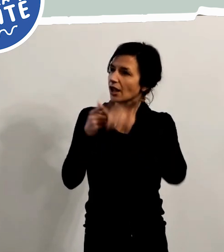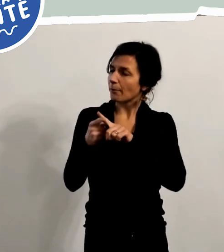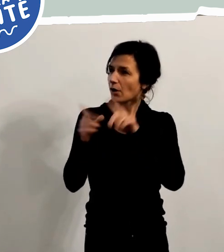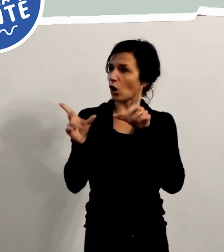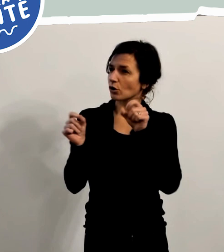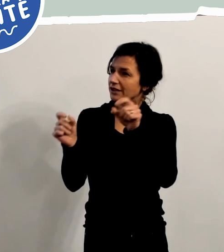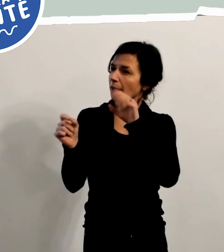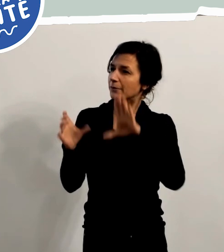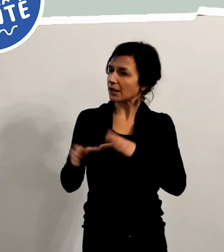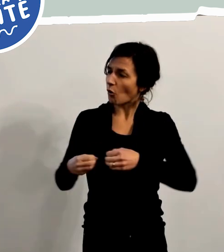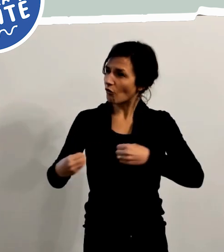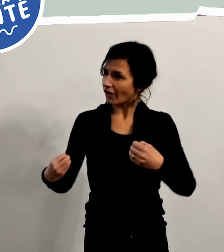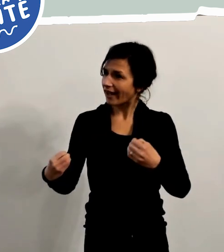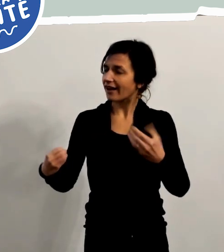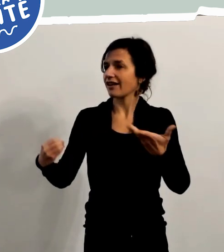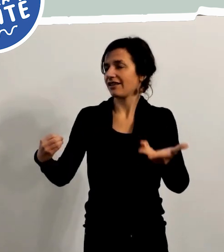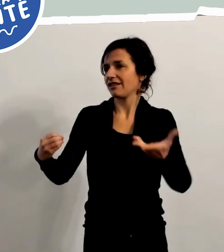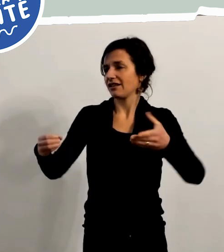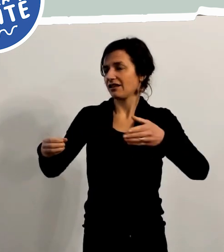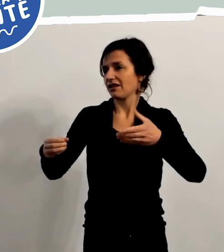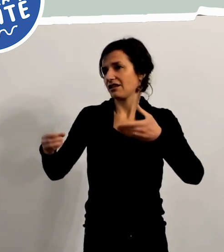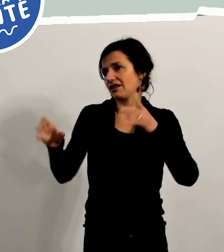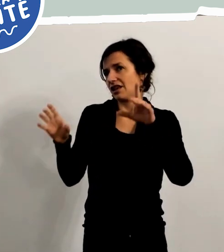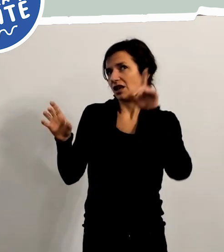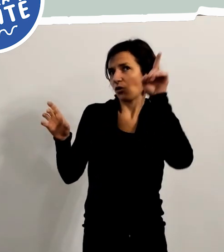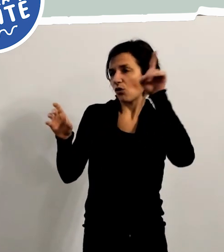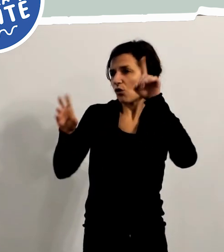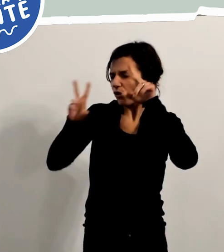de référence, et ils travaillent aussi sur cet aspect